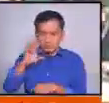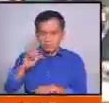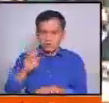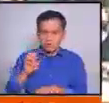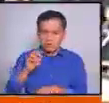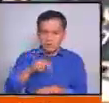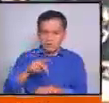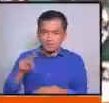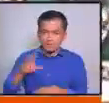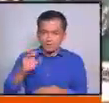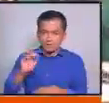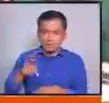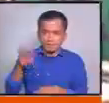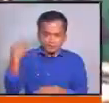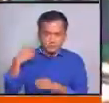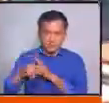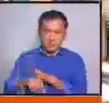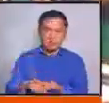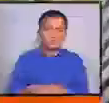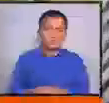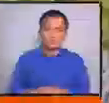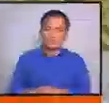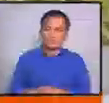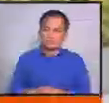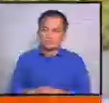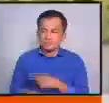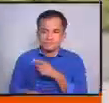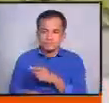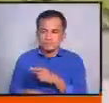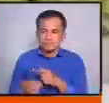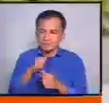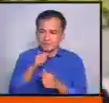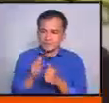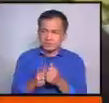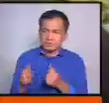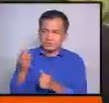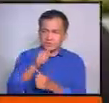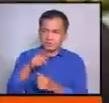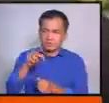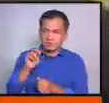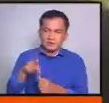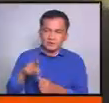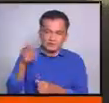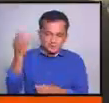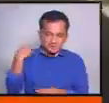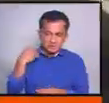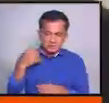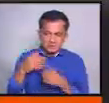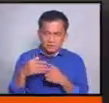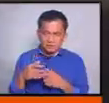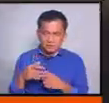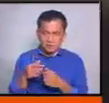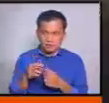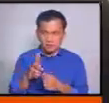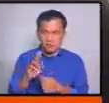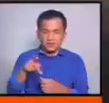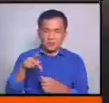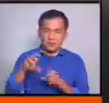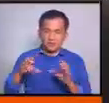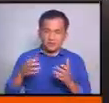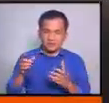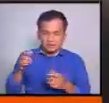Cops nung panahon na yun. Nauna, hindi set to PNP time. Nauna, upper class na si